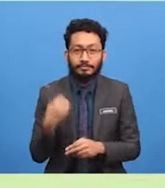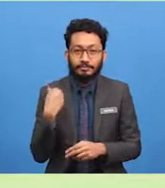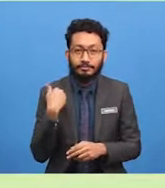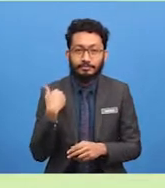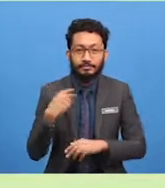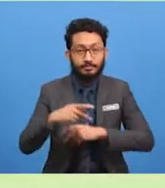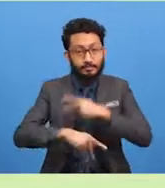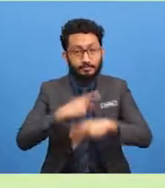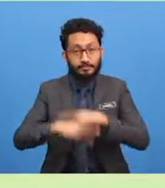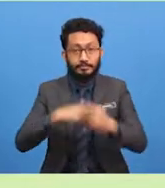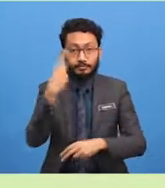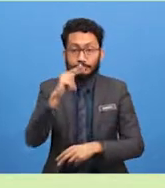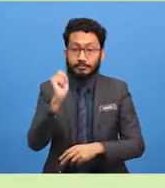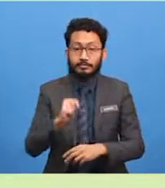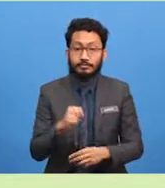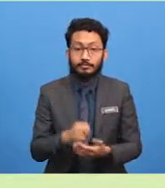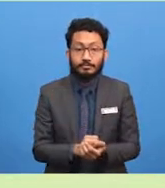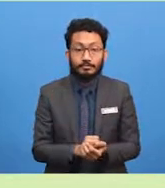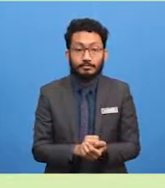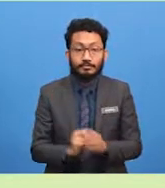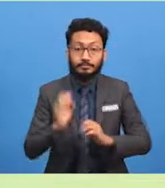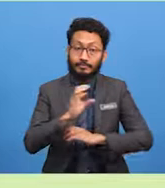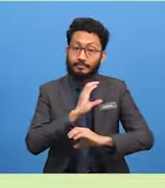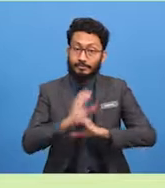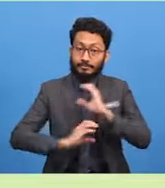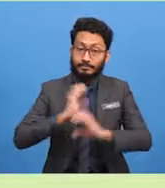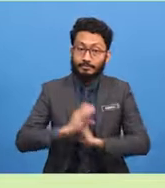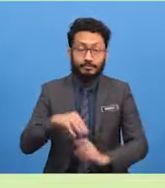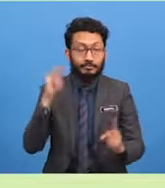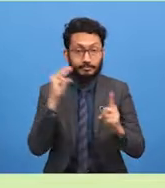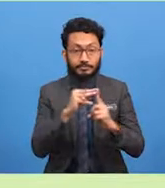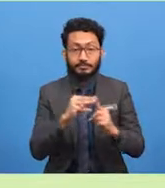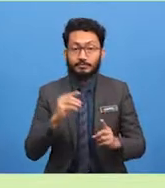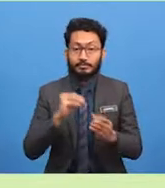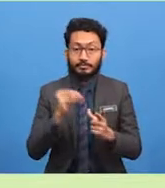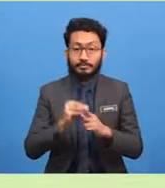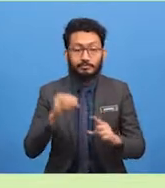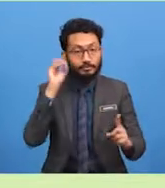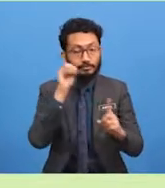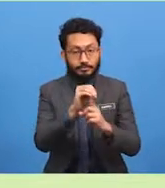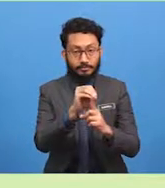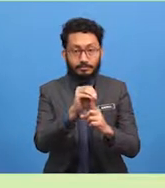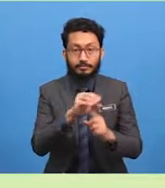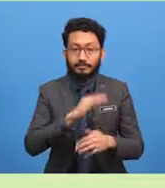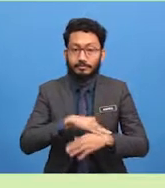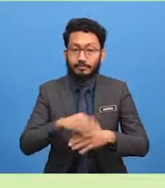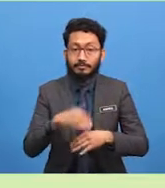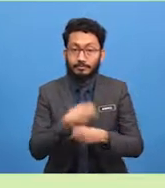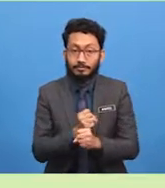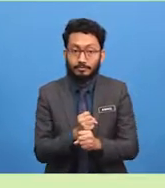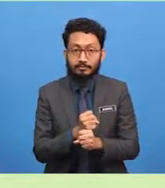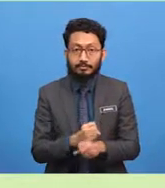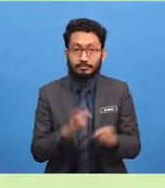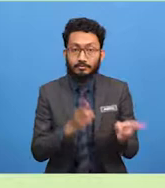untuk menentukan visi, misi, matlamat atau objektif dan membentuk strategi bagi